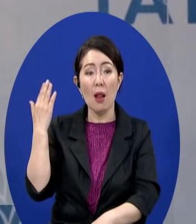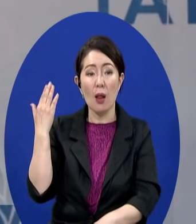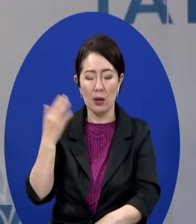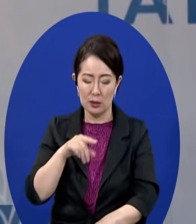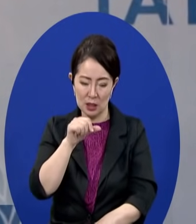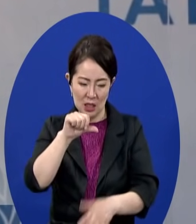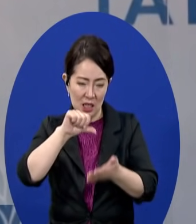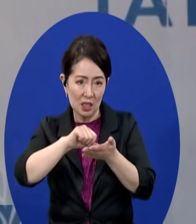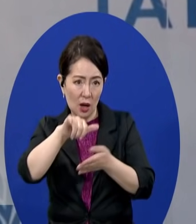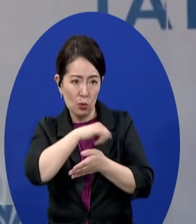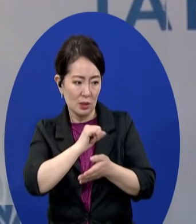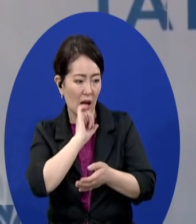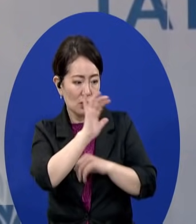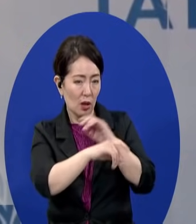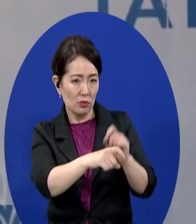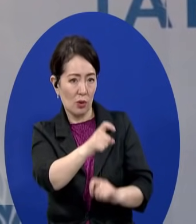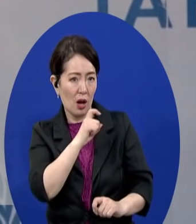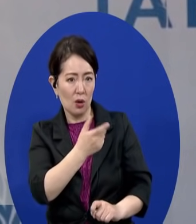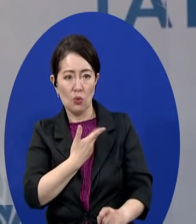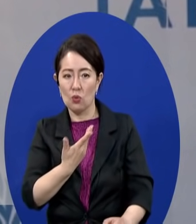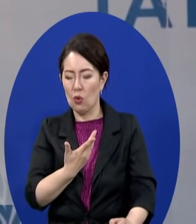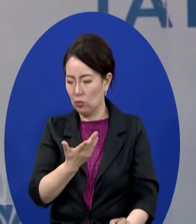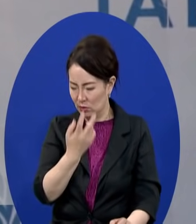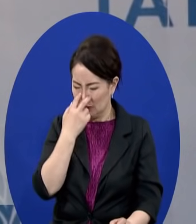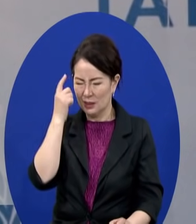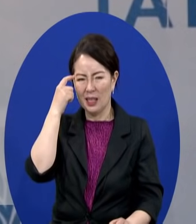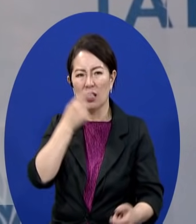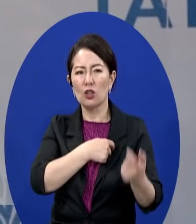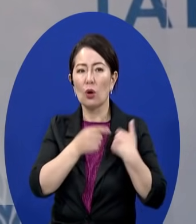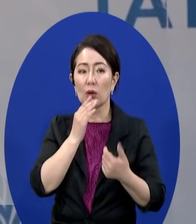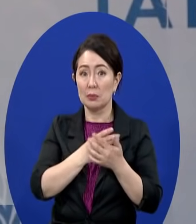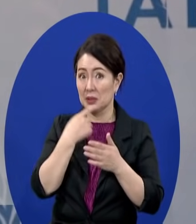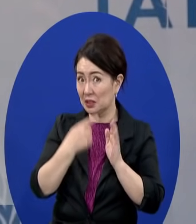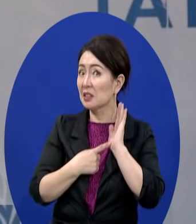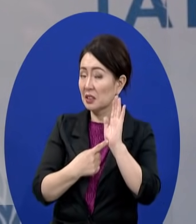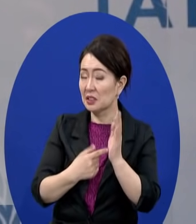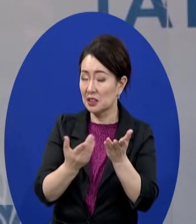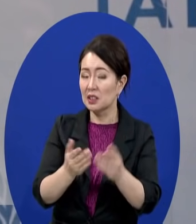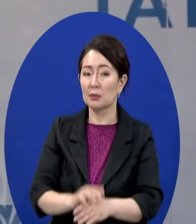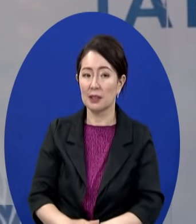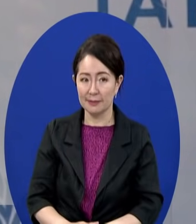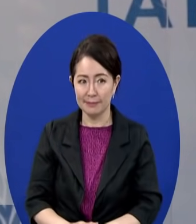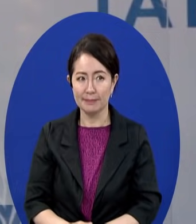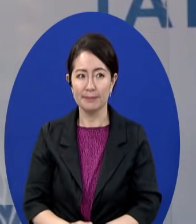тус асуултад хариулаагүй явдал ихээхэн санаа зовдож байгаагаа илэрхийлсэн байна.